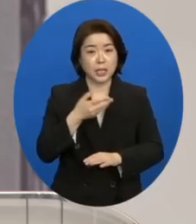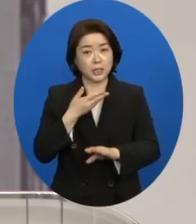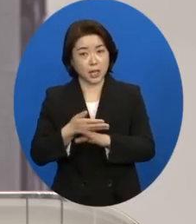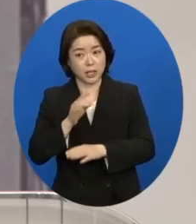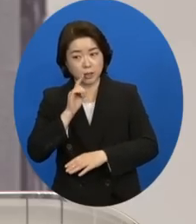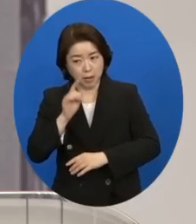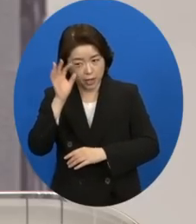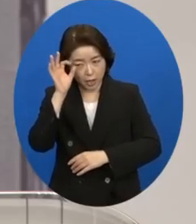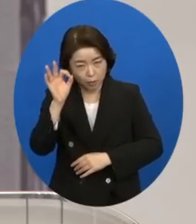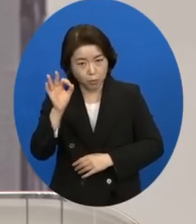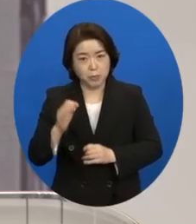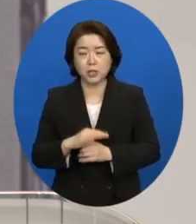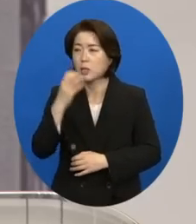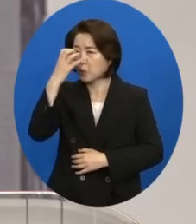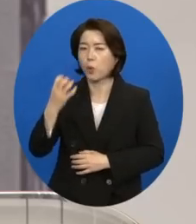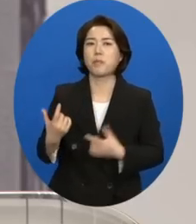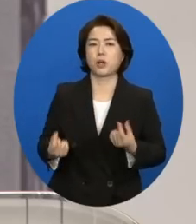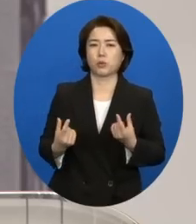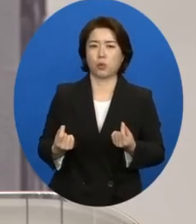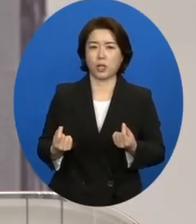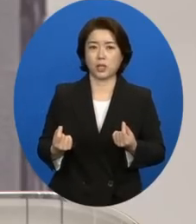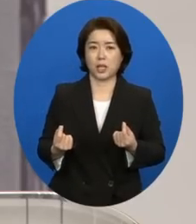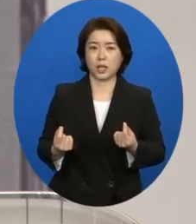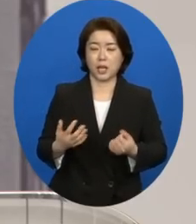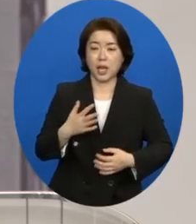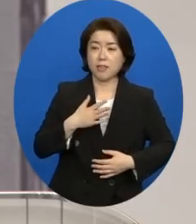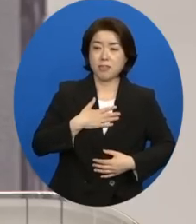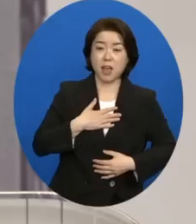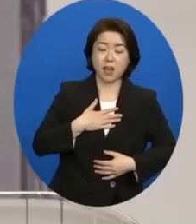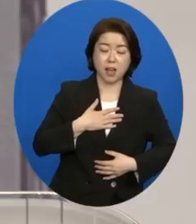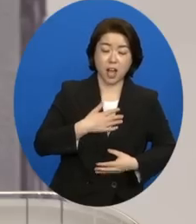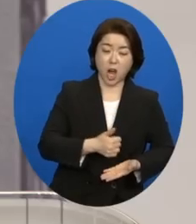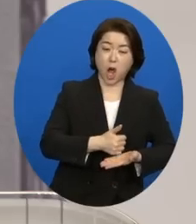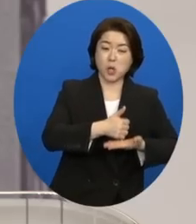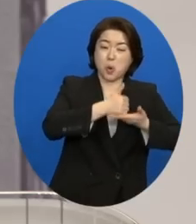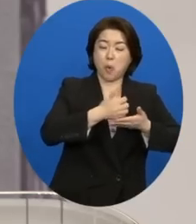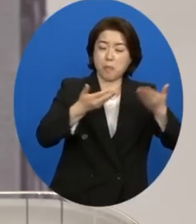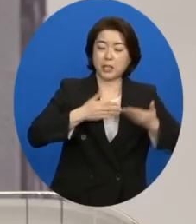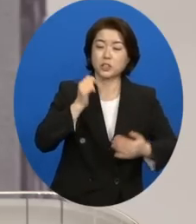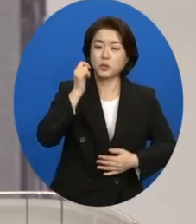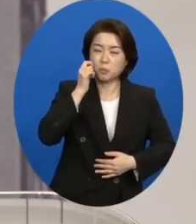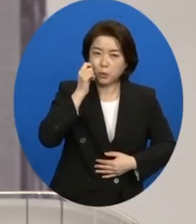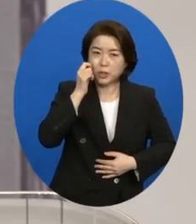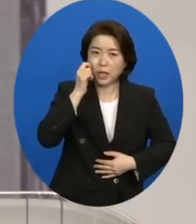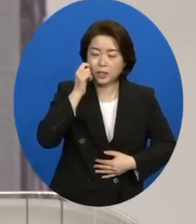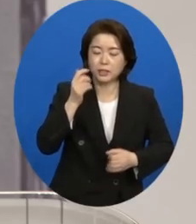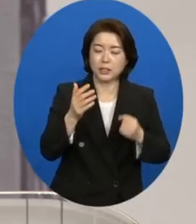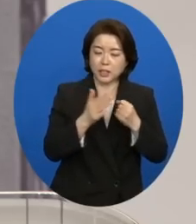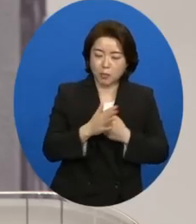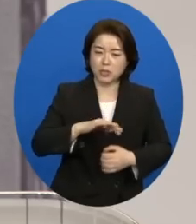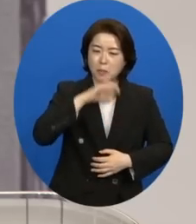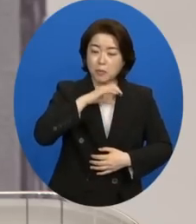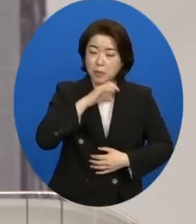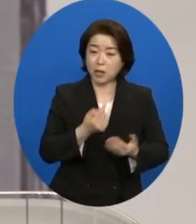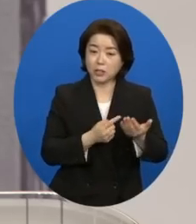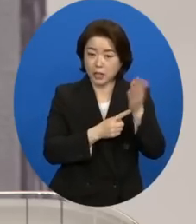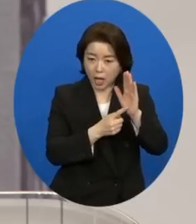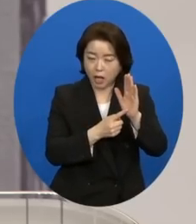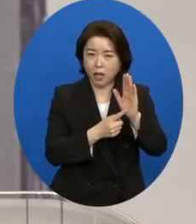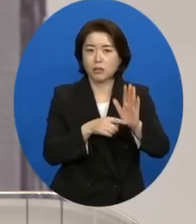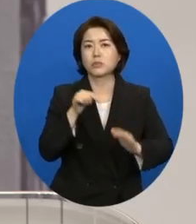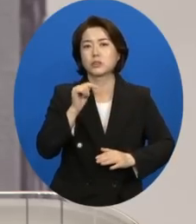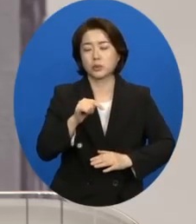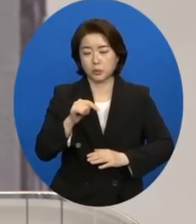받지 못한 자아의 불평이 자기 연민이 그 이것만 점검해 봐도